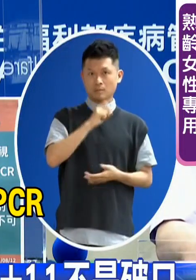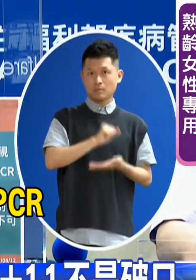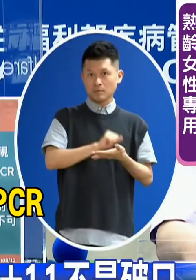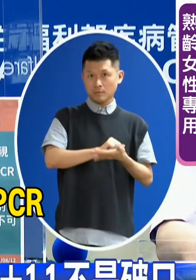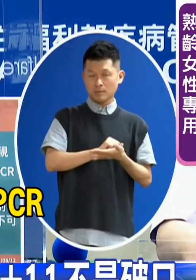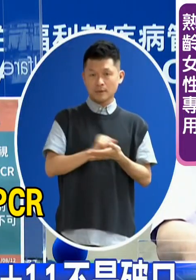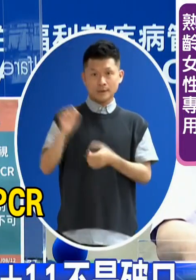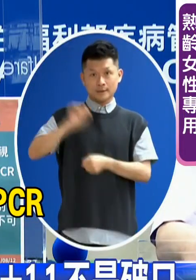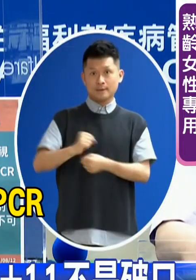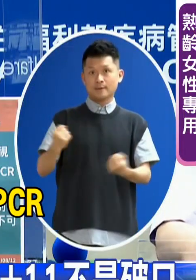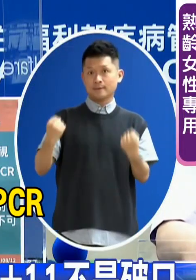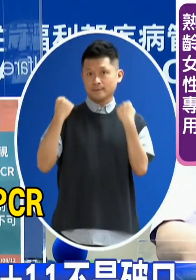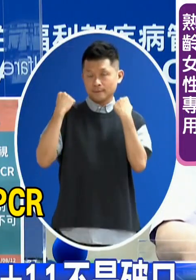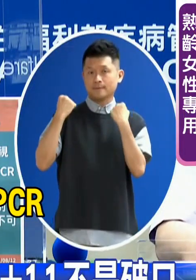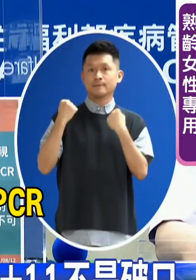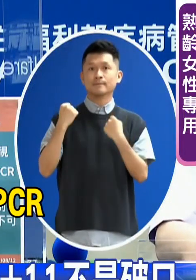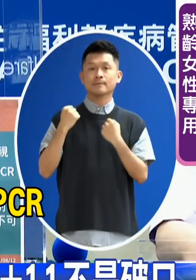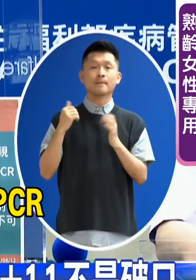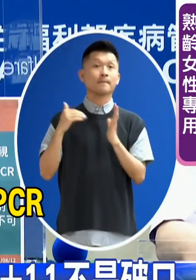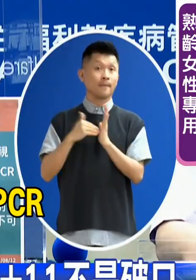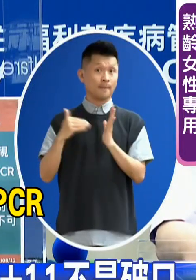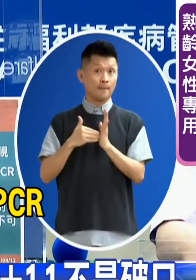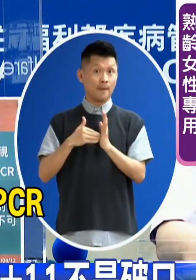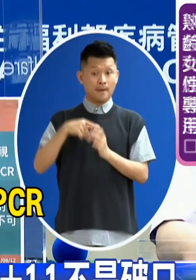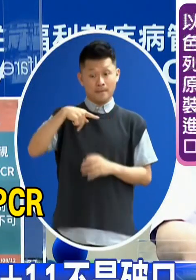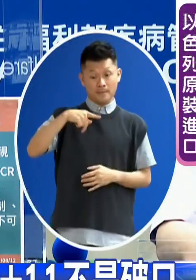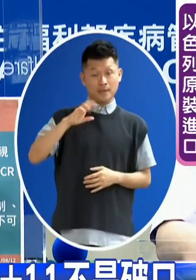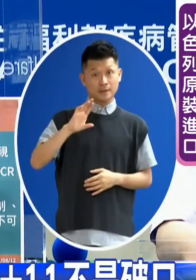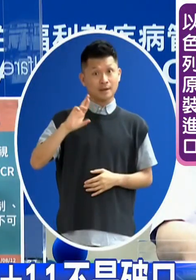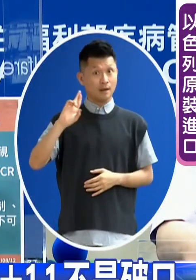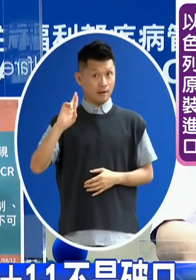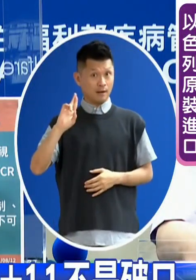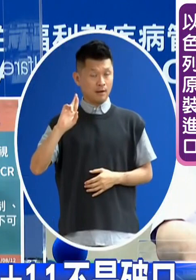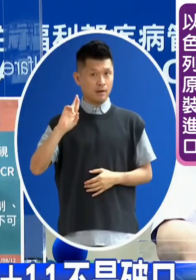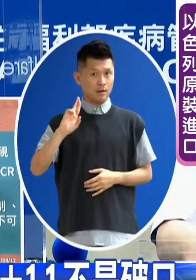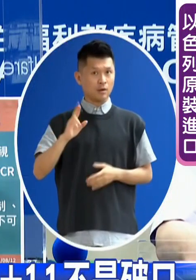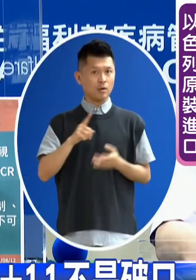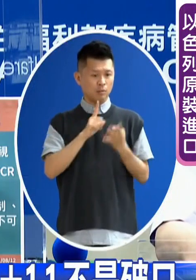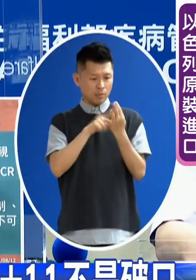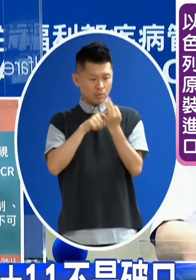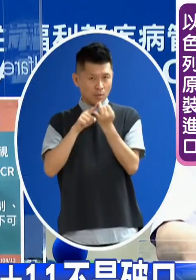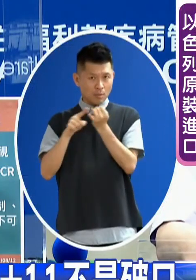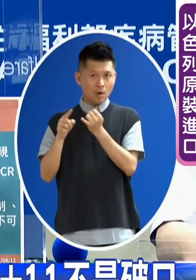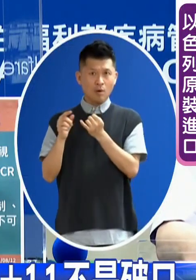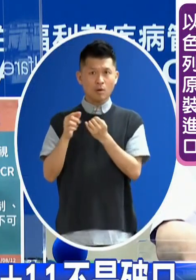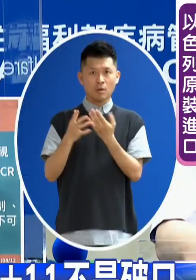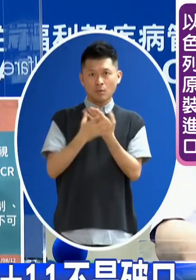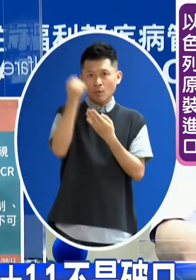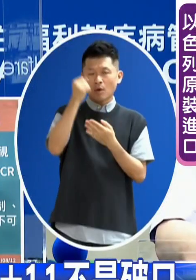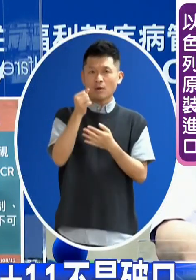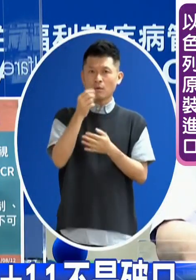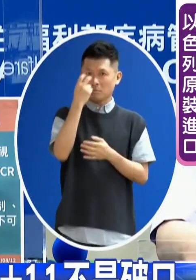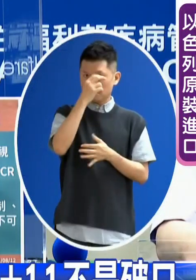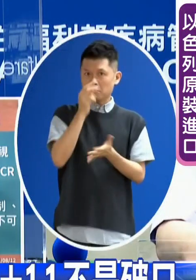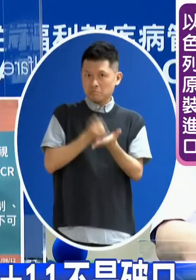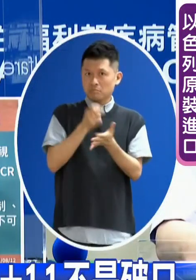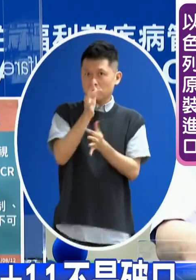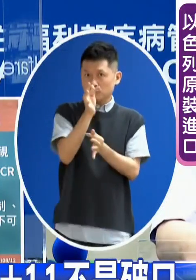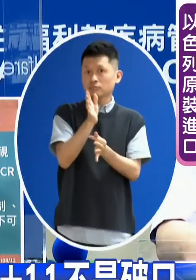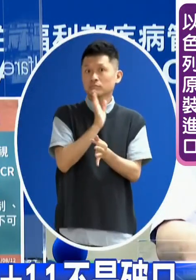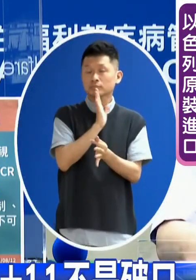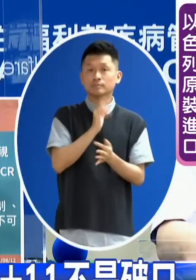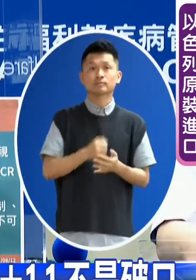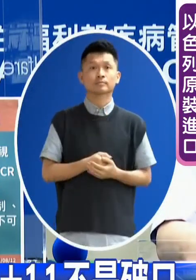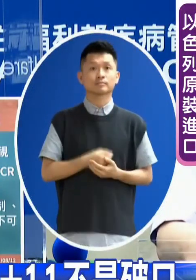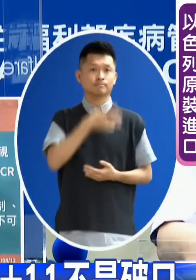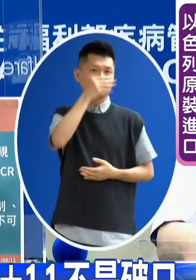加强自主健康管理完毕的 PCR 其实应该算是很完整了，应该算是很完整。然